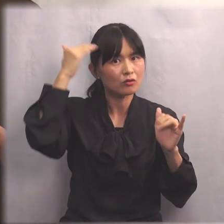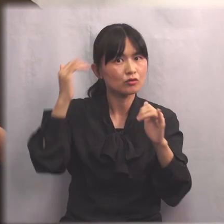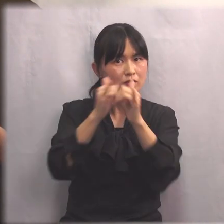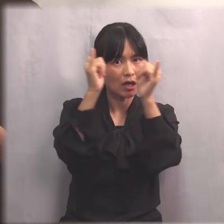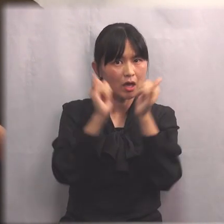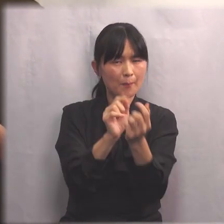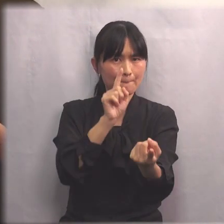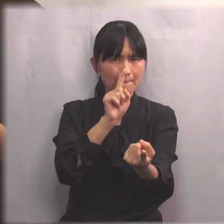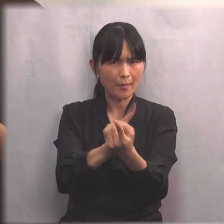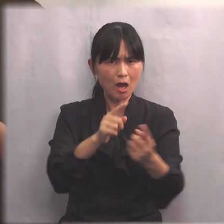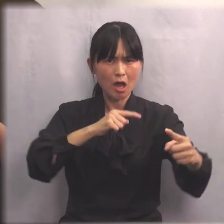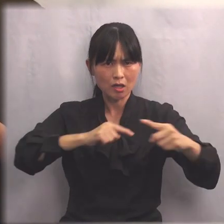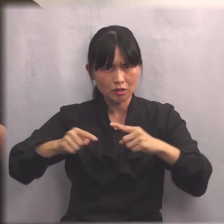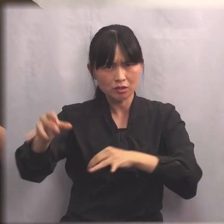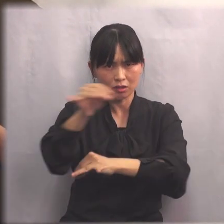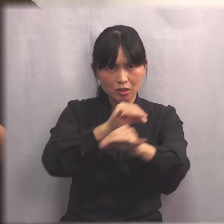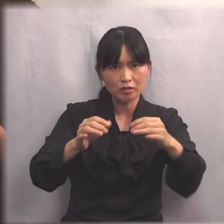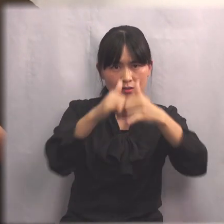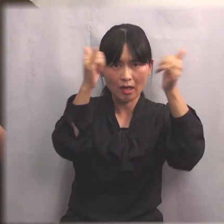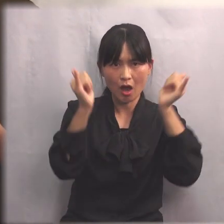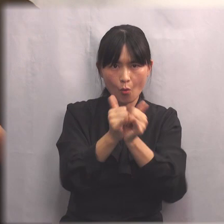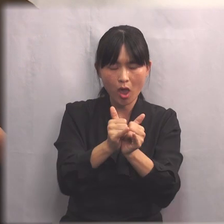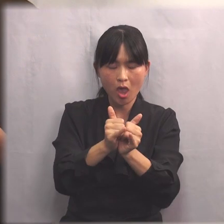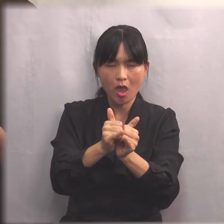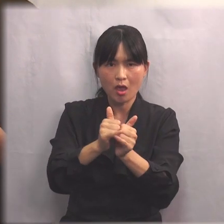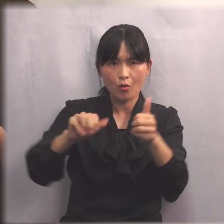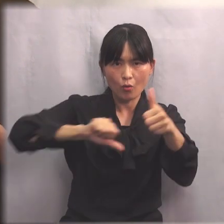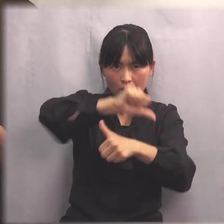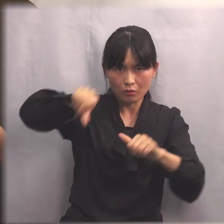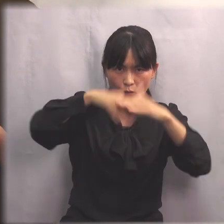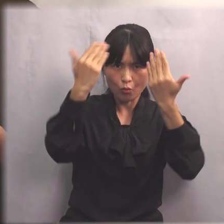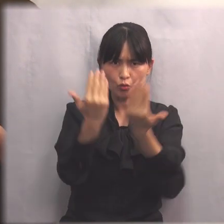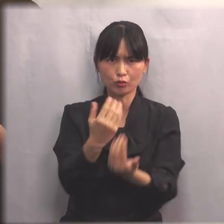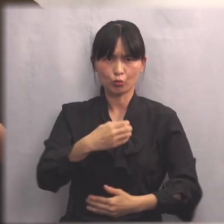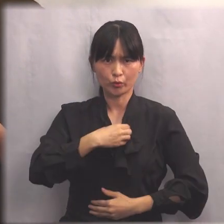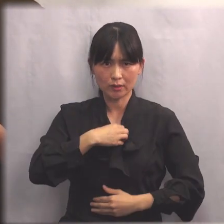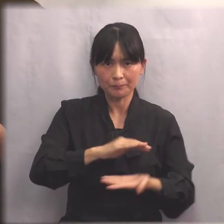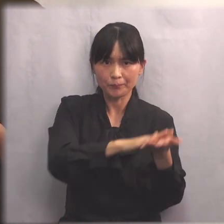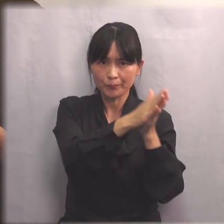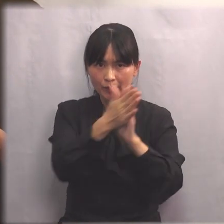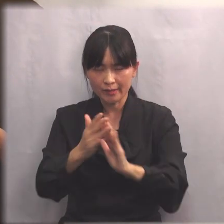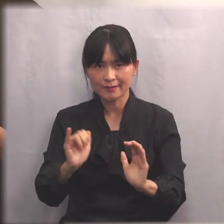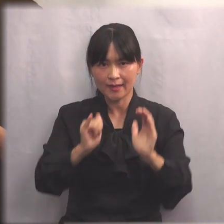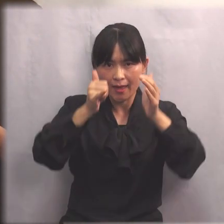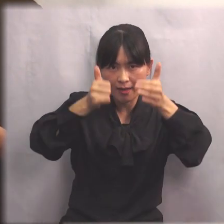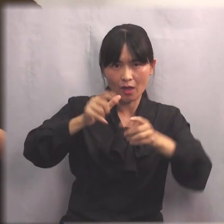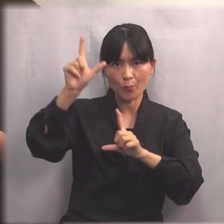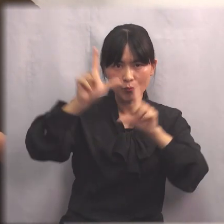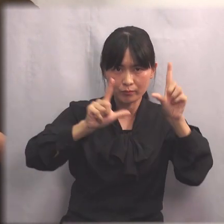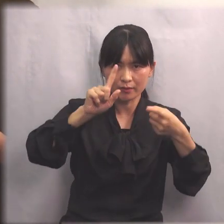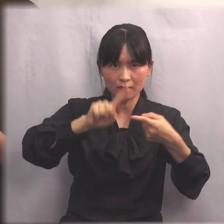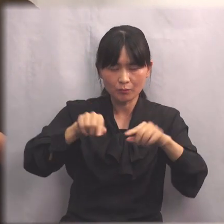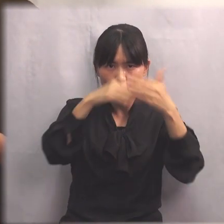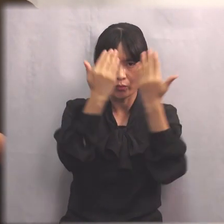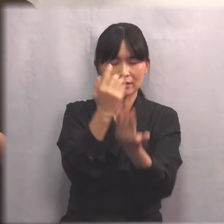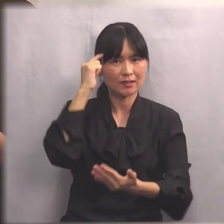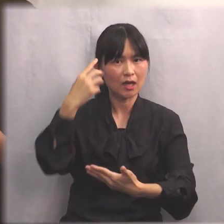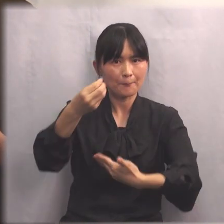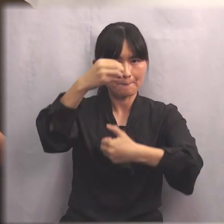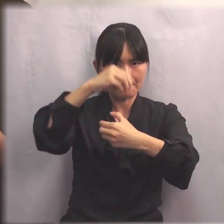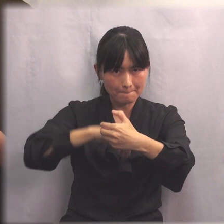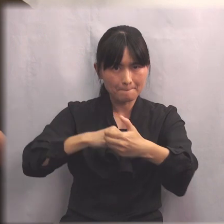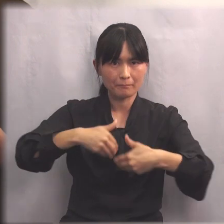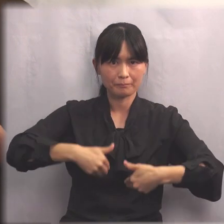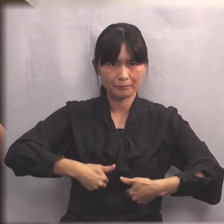사회가 마주한 정치, 경제, 사회, 환경 전반의 위기와 변화된 세계 질서에 대한 총체적인 인식을